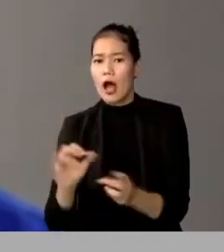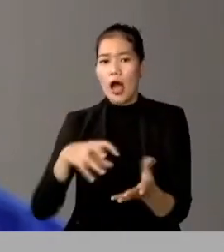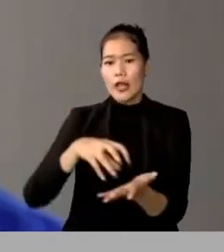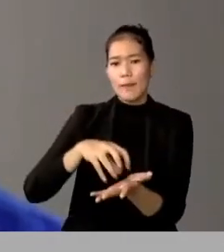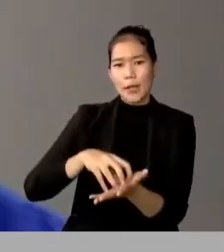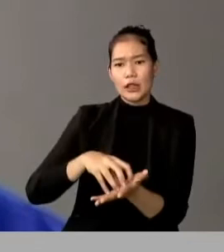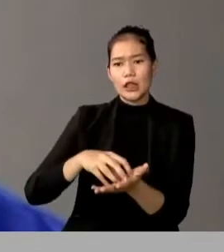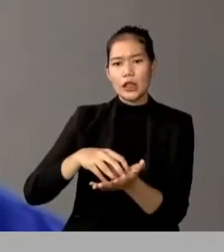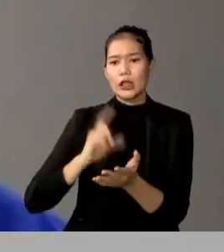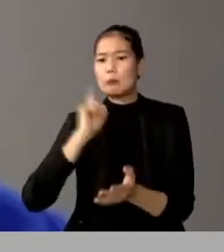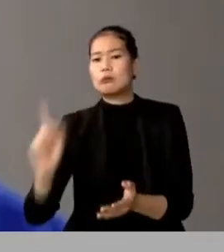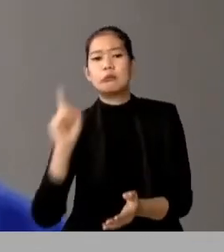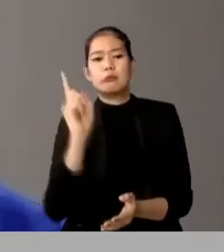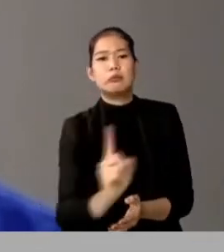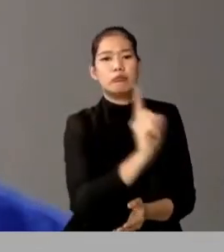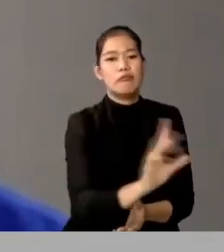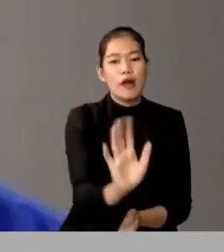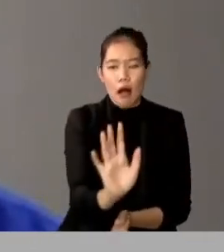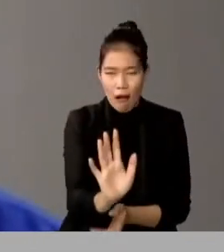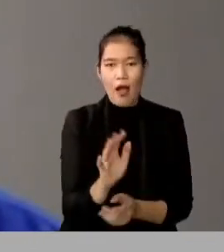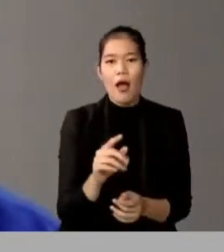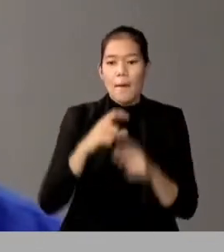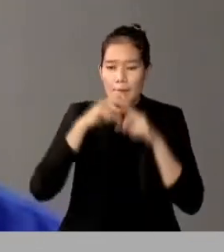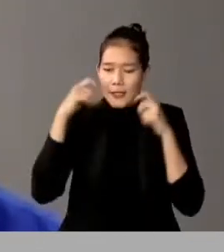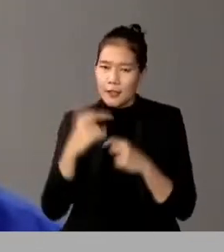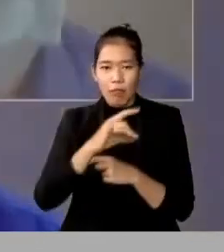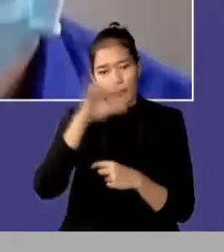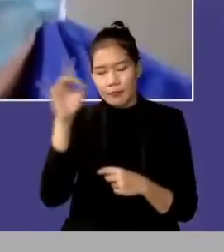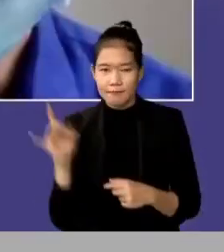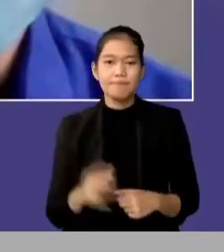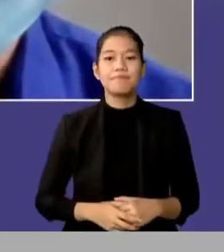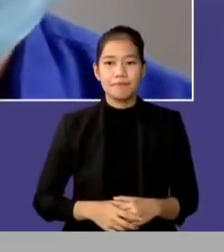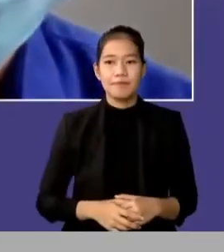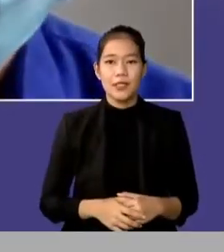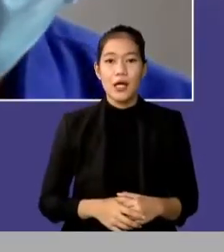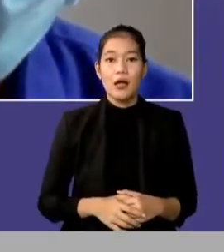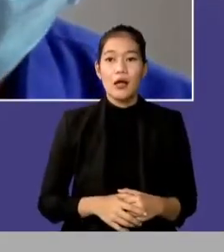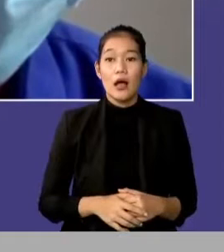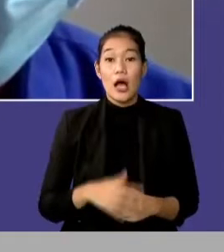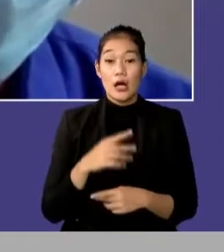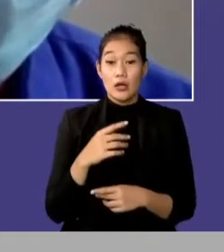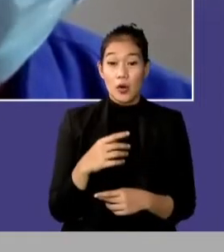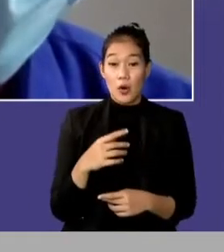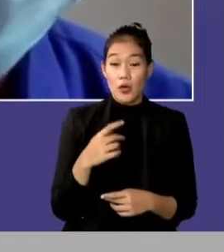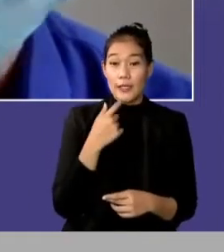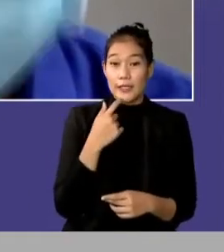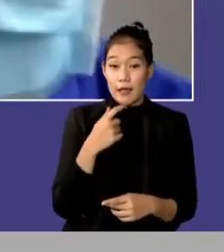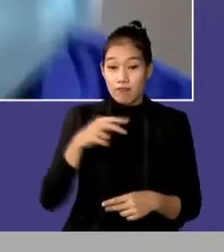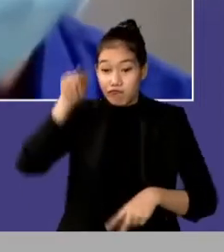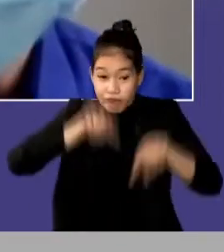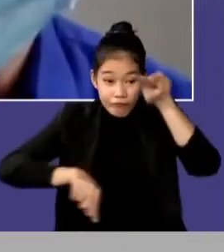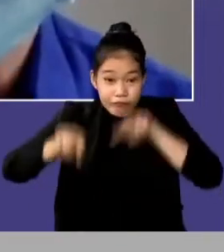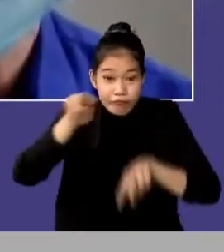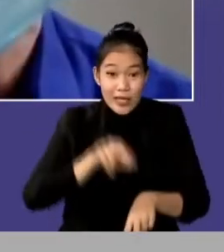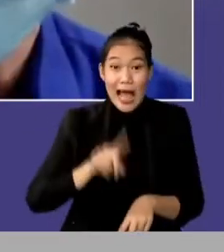ke tempat yang tidak perlu eh sesuai dengan waktunya selalu menggunakan masker dan seterusnya ketika kita ada dapat dalam penelusuran